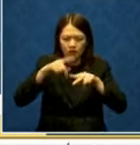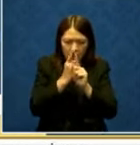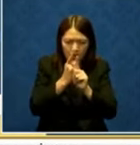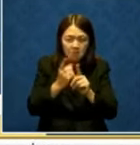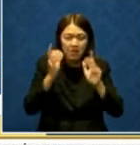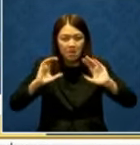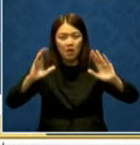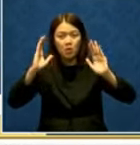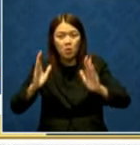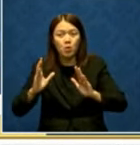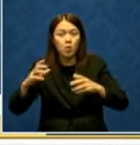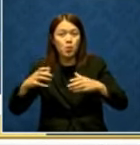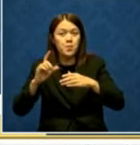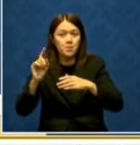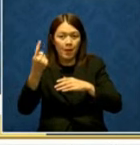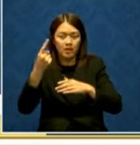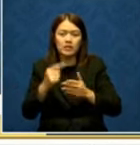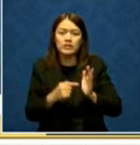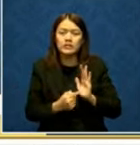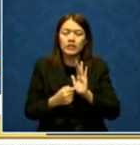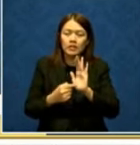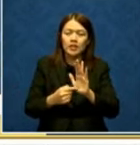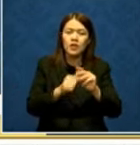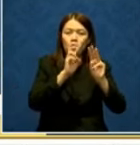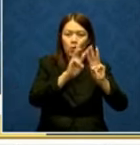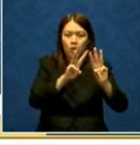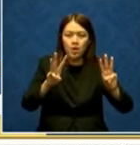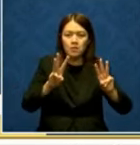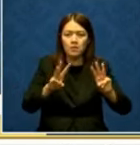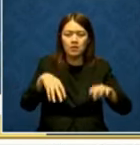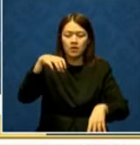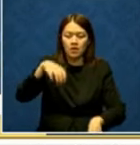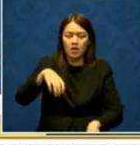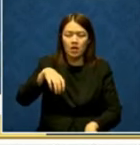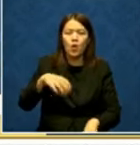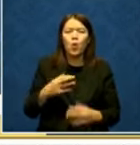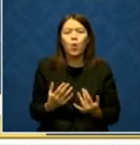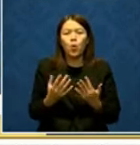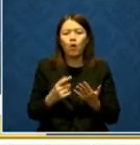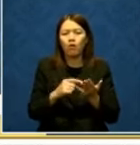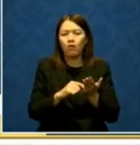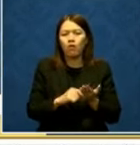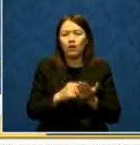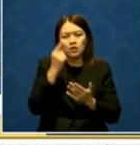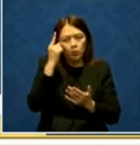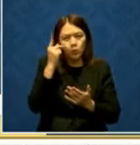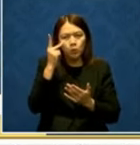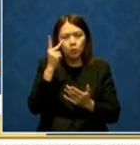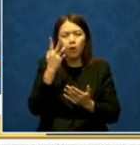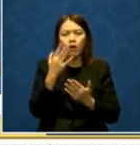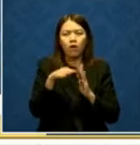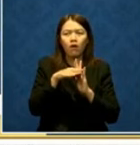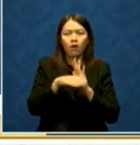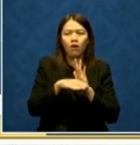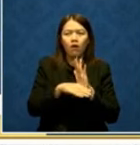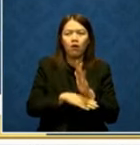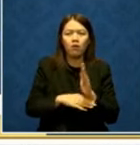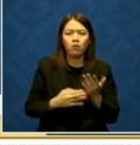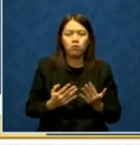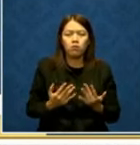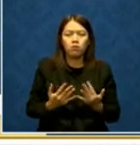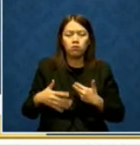รัฐบาลใหม่นะครับอยากให้ท่านเสนอในหน้าเว็บไซต์ของสำนักงานเลยว่ารอเรื่องนี้มากี่วันแล้วอยู่ในขั้นตอนไหนนะครับท่านจะได้